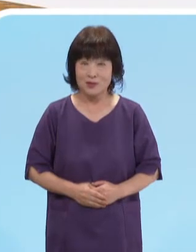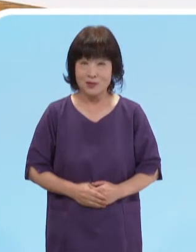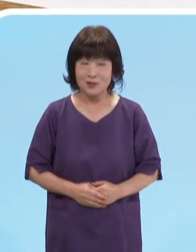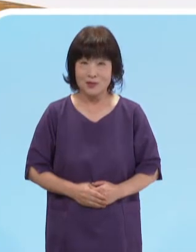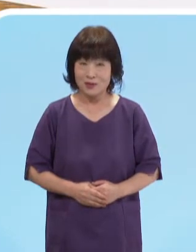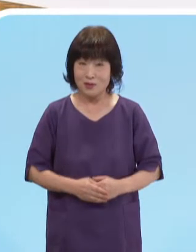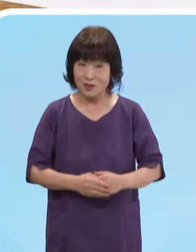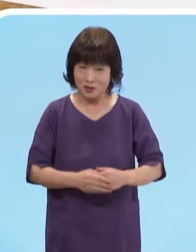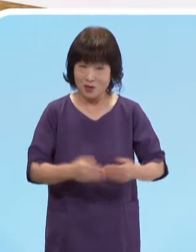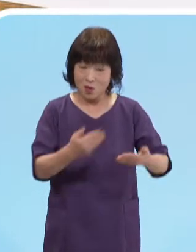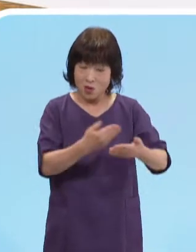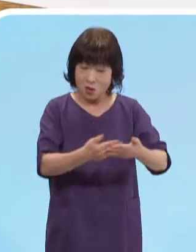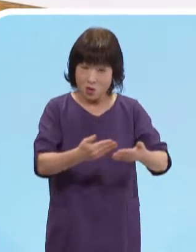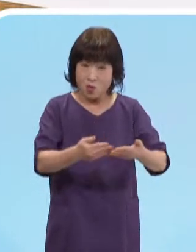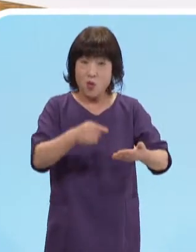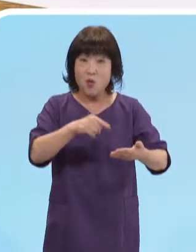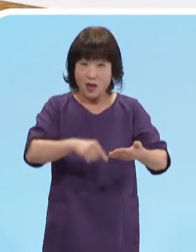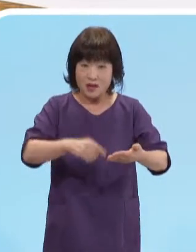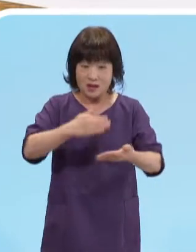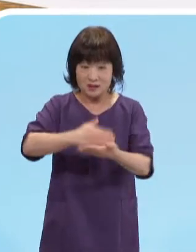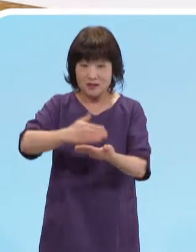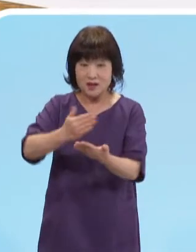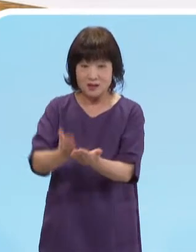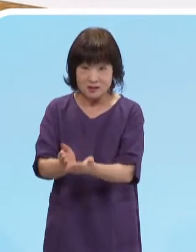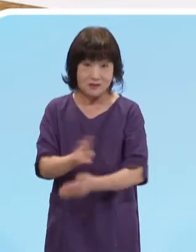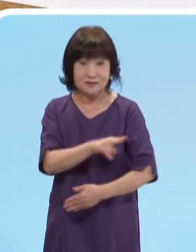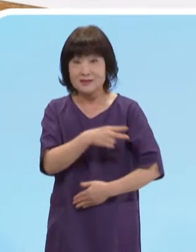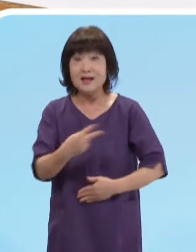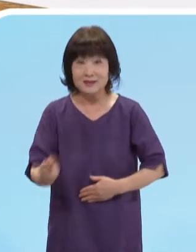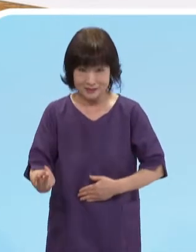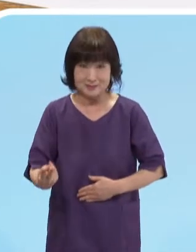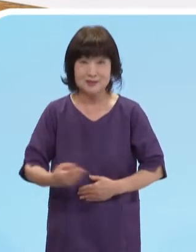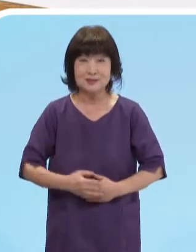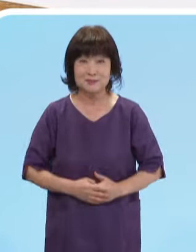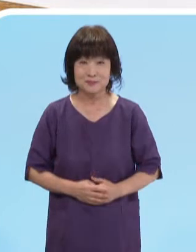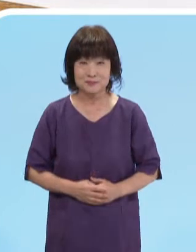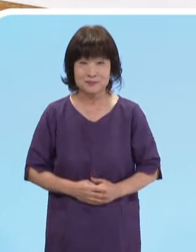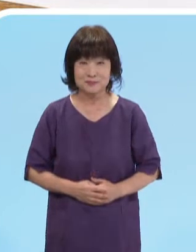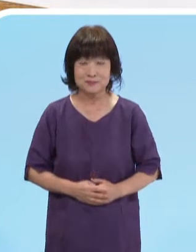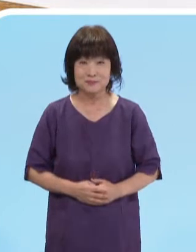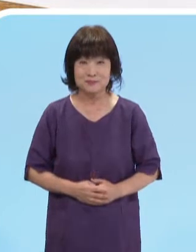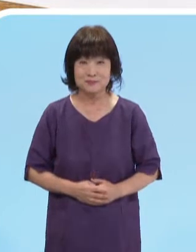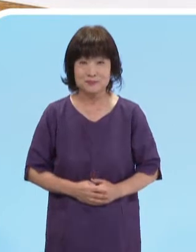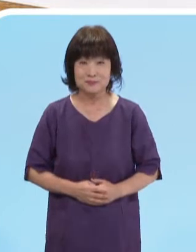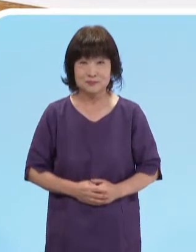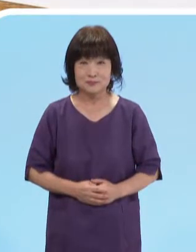まさにお絵かきがケーキに大変身ですね。